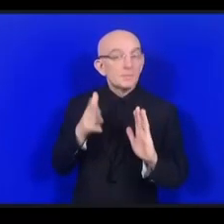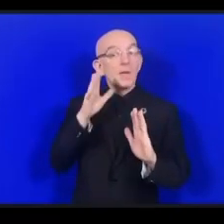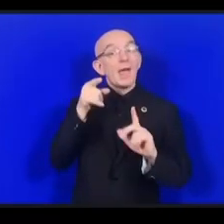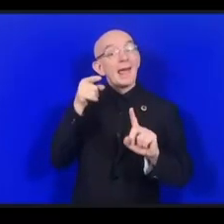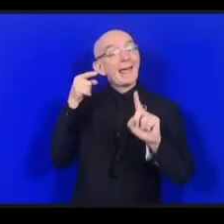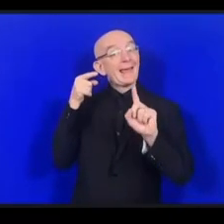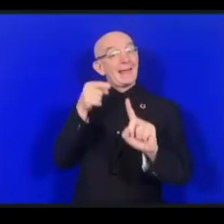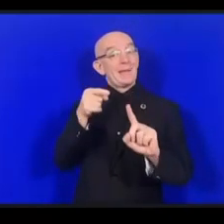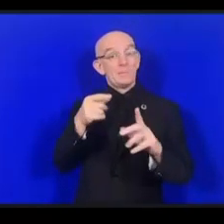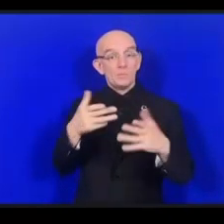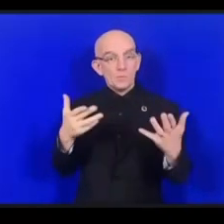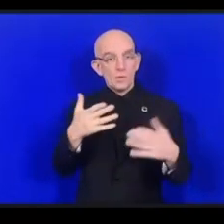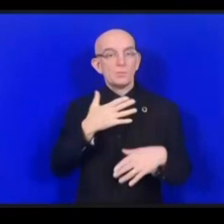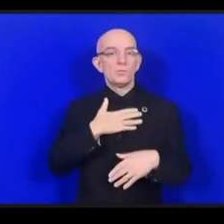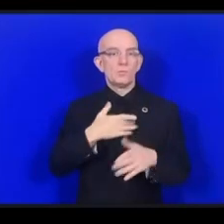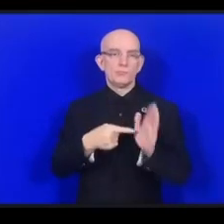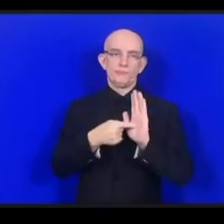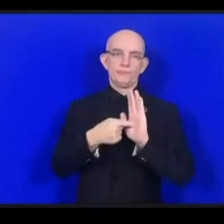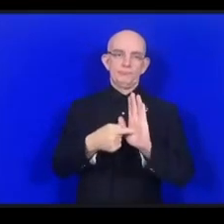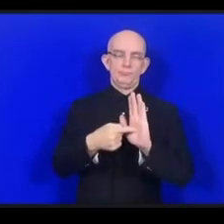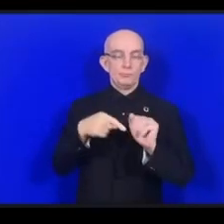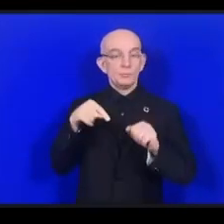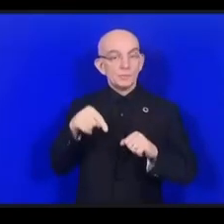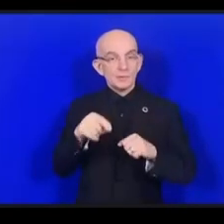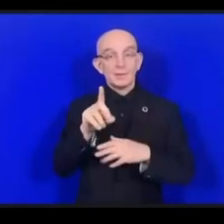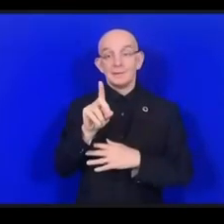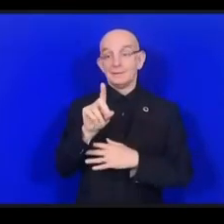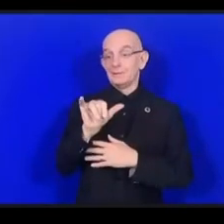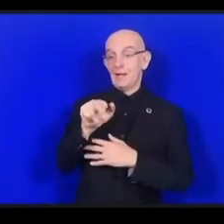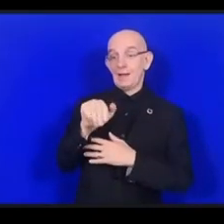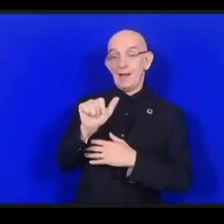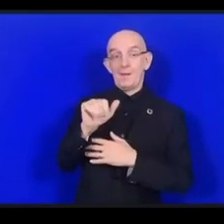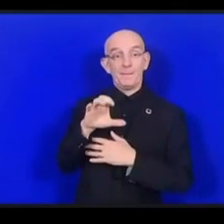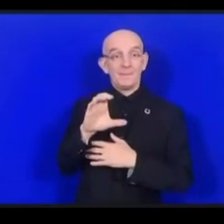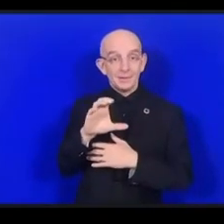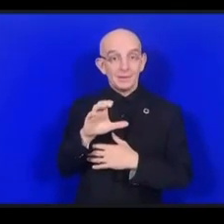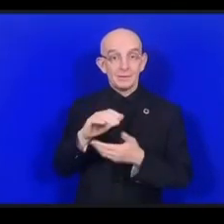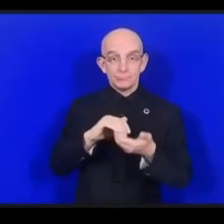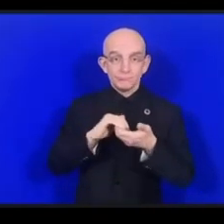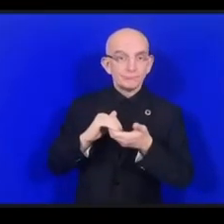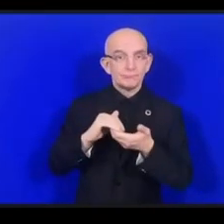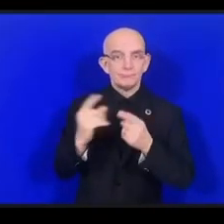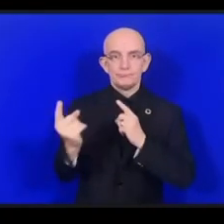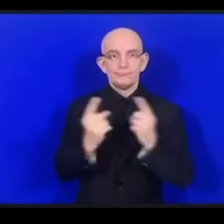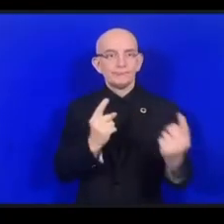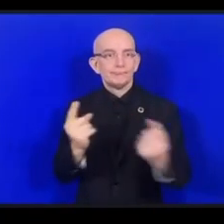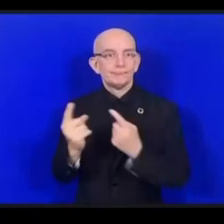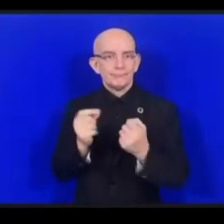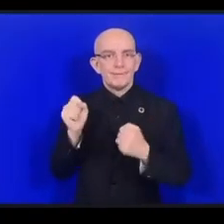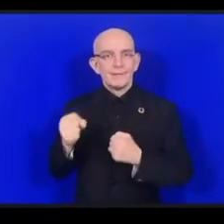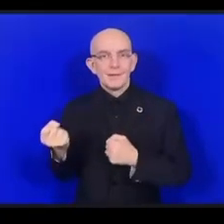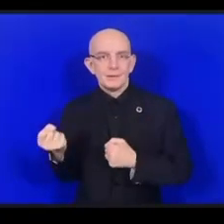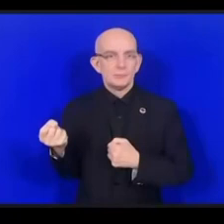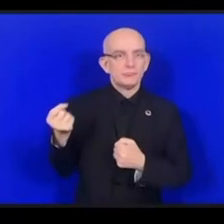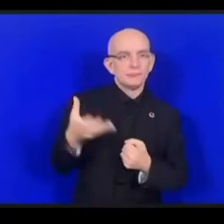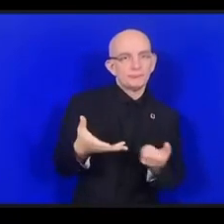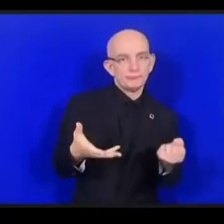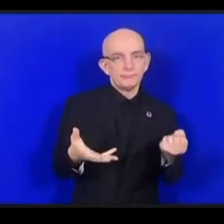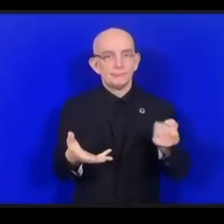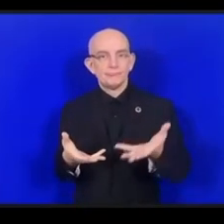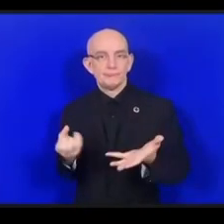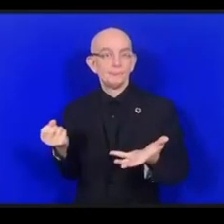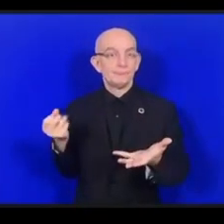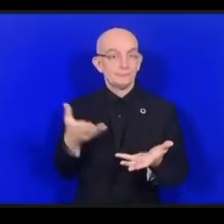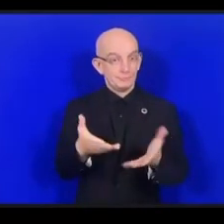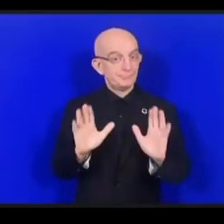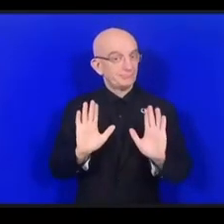起，能够给 IGF 的主题做出贡献。下面呢，我把麦克风交给 Yuta， 他介绍一